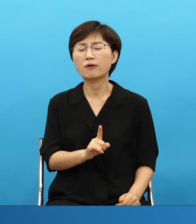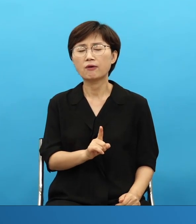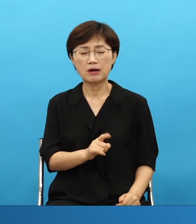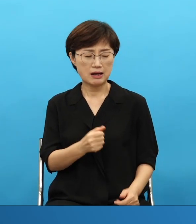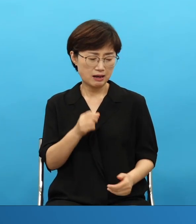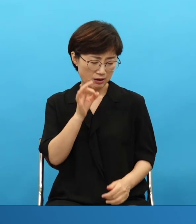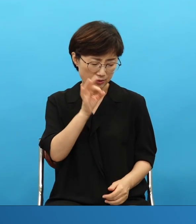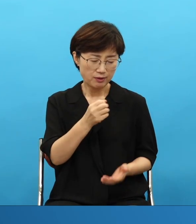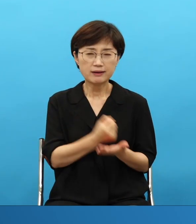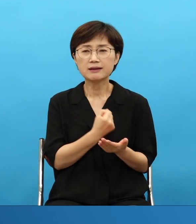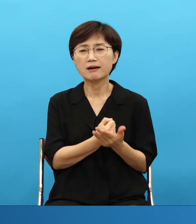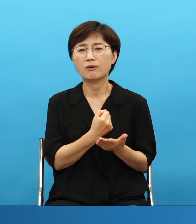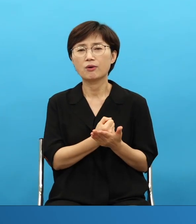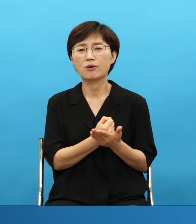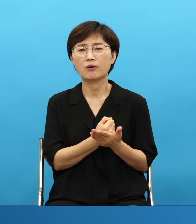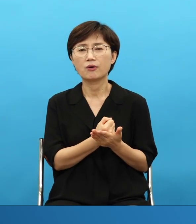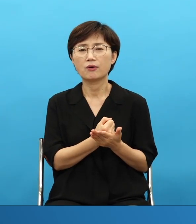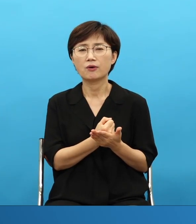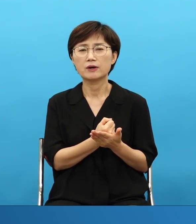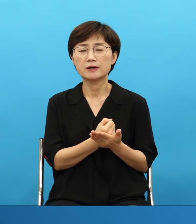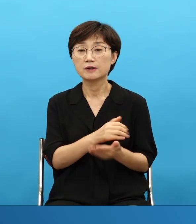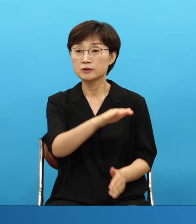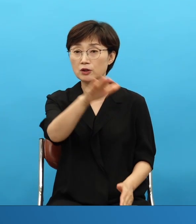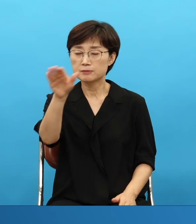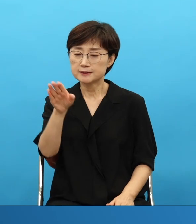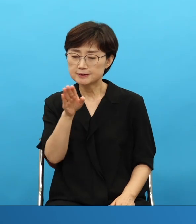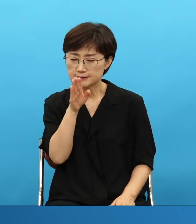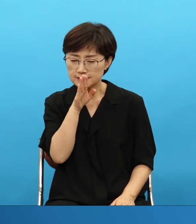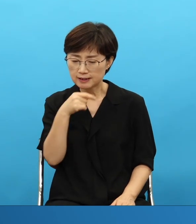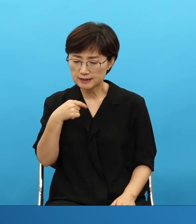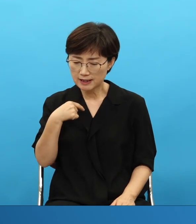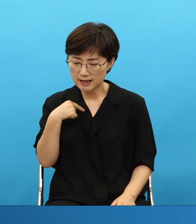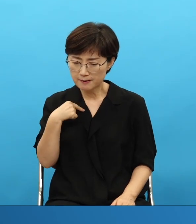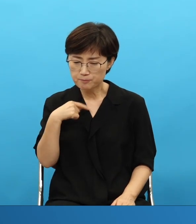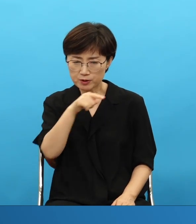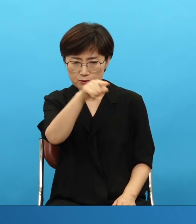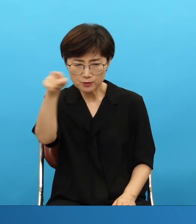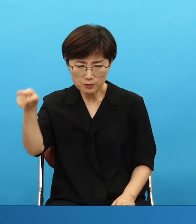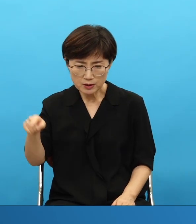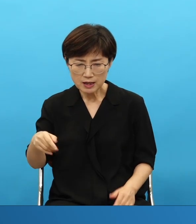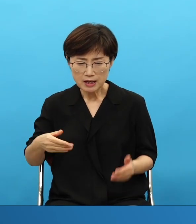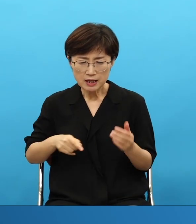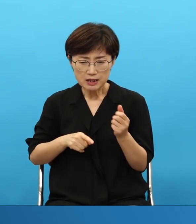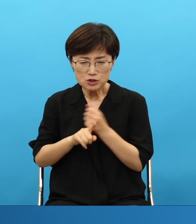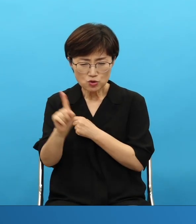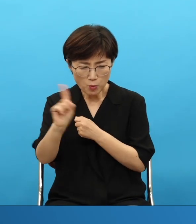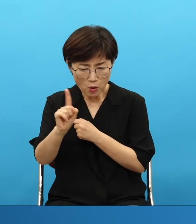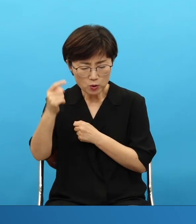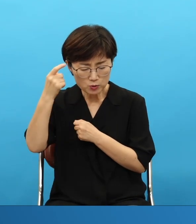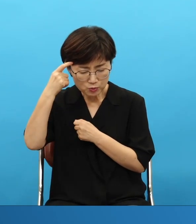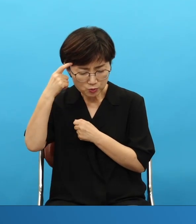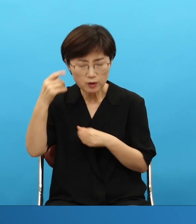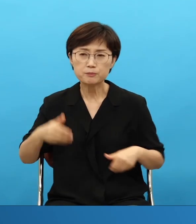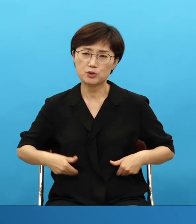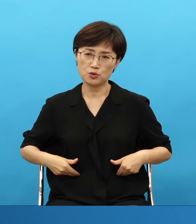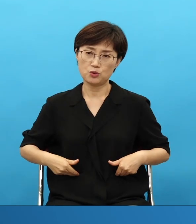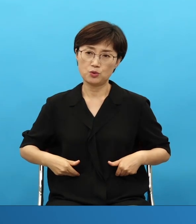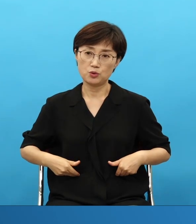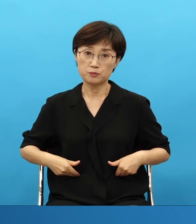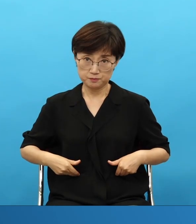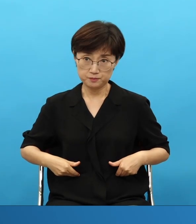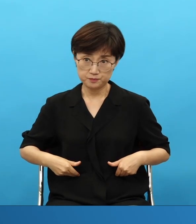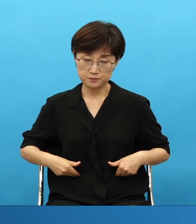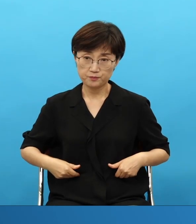알면요 진짜 응답 옵니다. If you know the reason, the true answers will come. 두 번째입니다. Number 2,